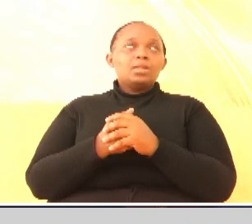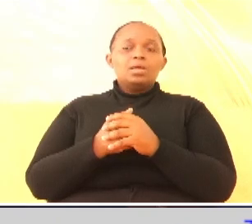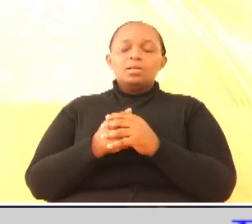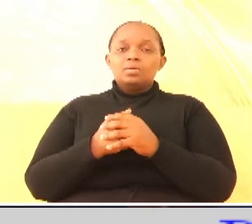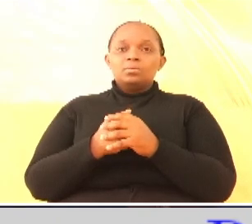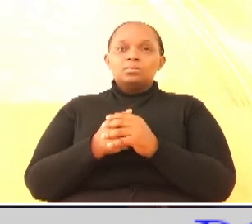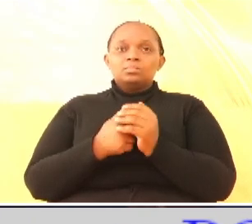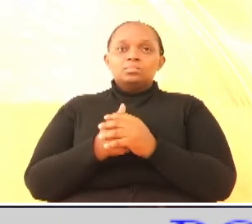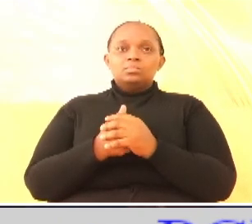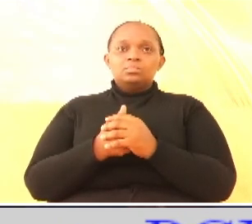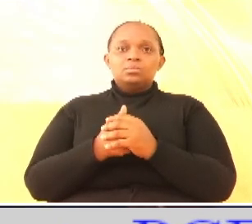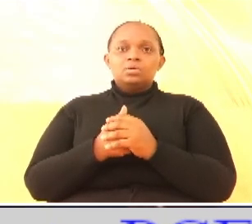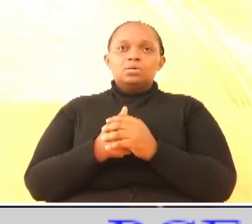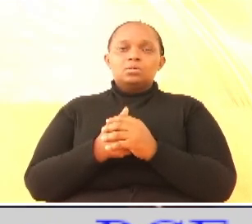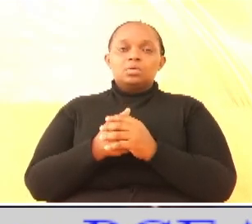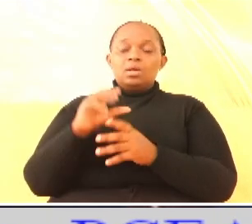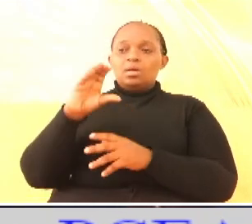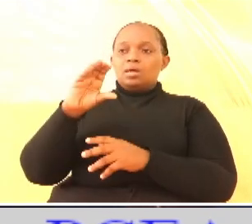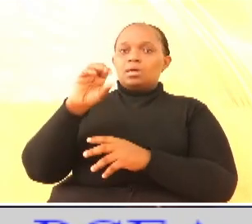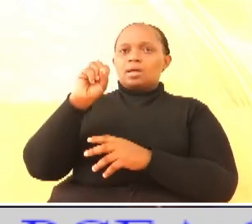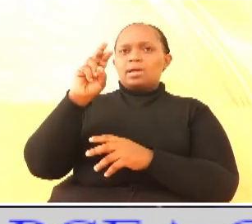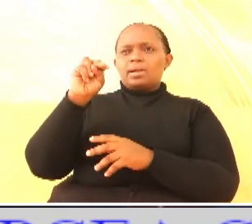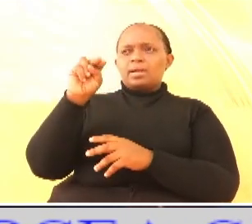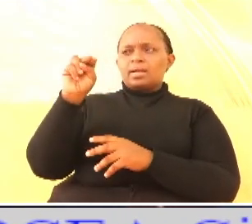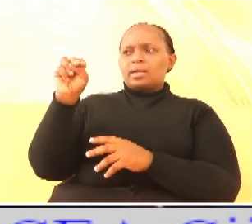tight, Canaanite.